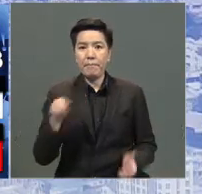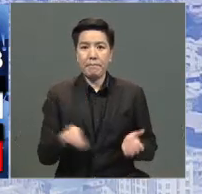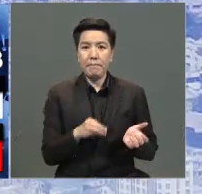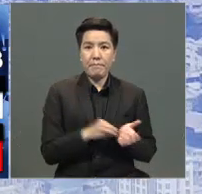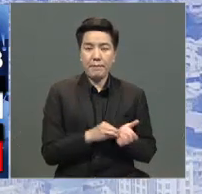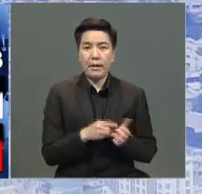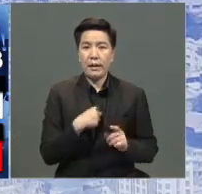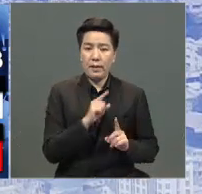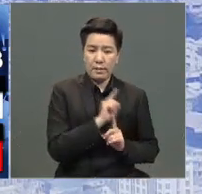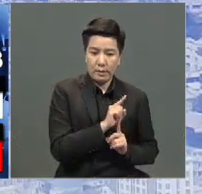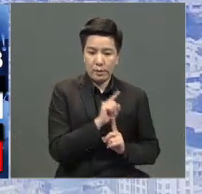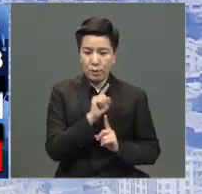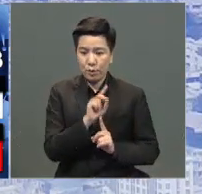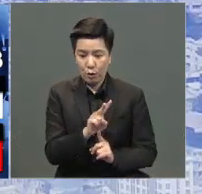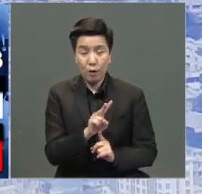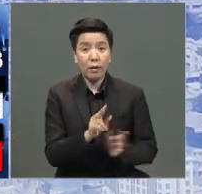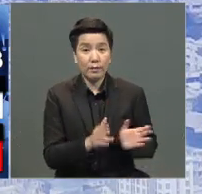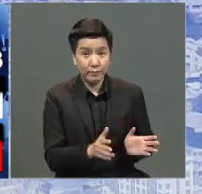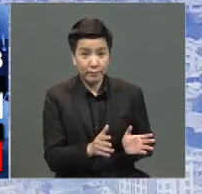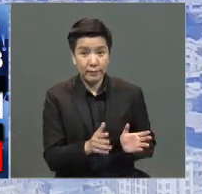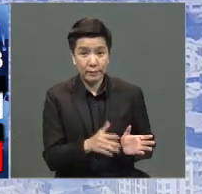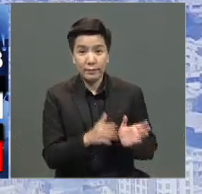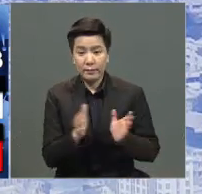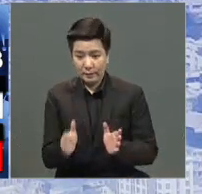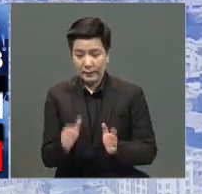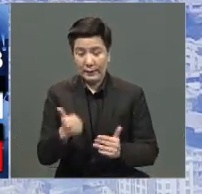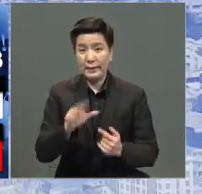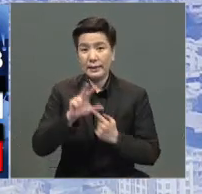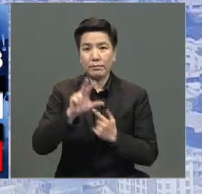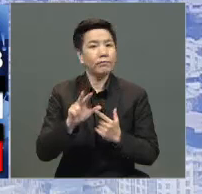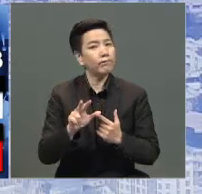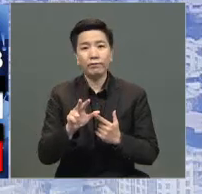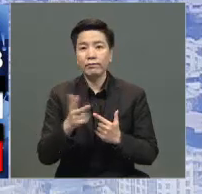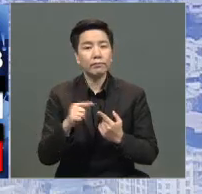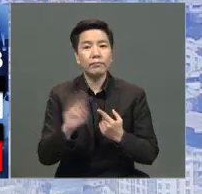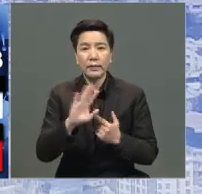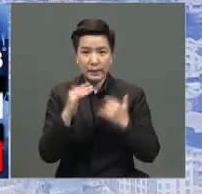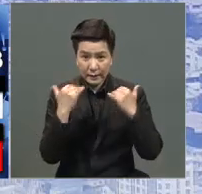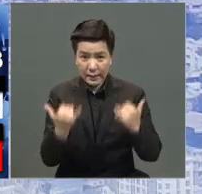แล้วเนี่ยสิ่งที่จะต้องมาพร้อมกันจำได้ไหมครับจะมีข้อระบุอยู่ในข้อกำหนดในกฎหมายออกมาเนี่ยนะครับประกาศในราชกิจจาอ่าบอกว่าอาจจะมีแอปอาจจะมีแอปในมาตรการระยะที่1ระยะที่ 2และพอระยะที่ 3